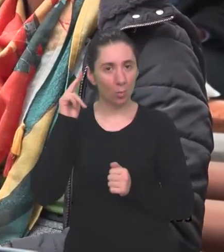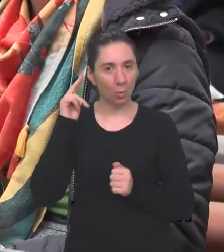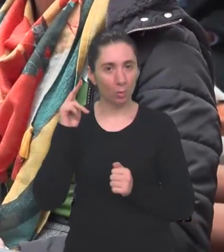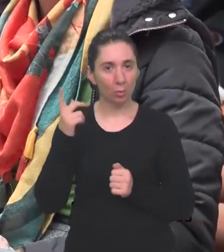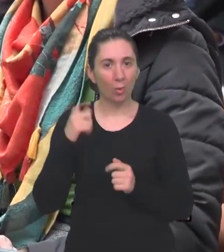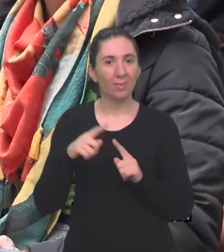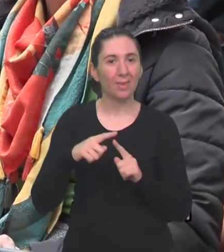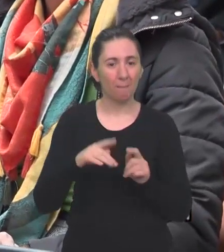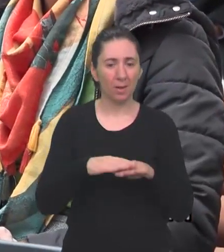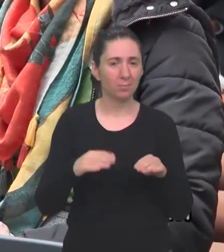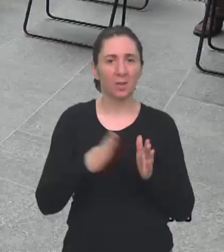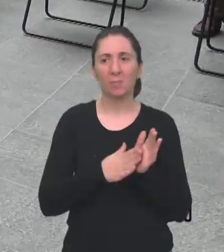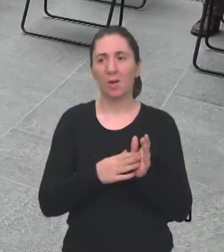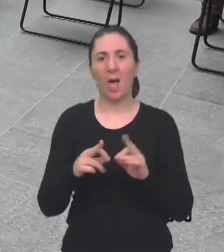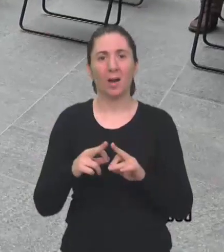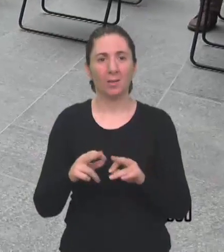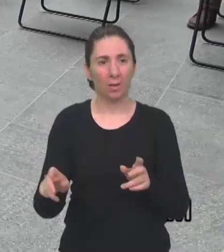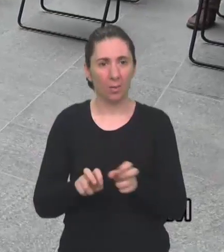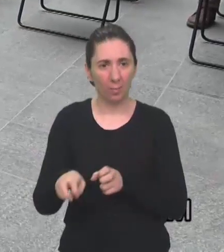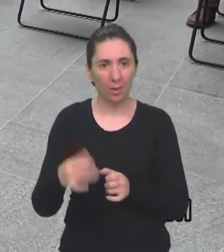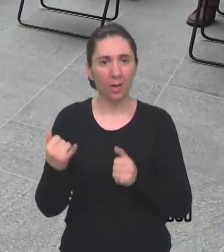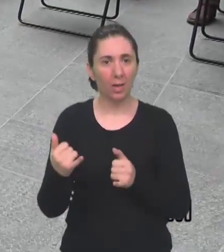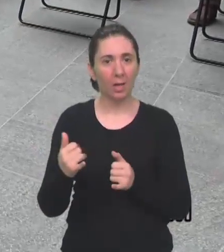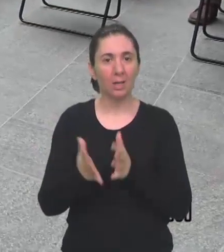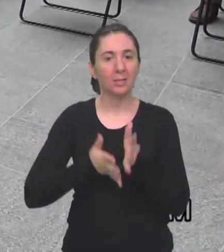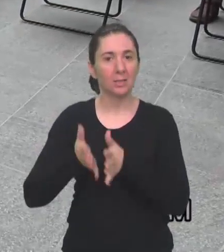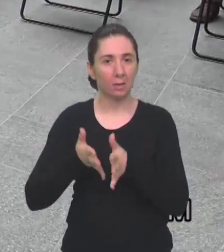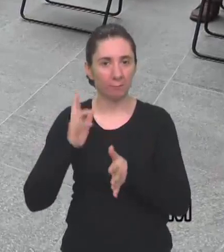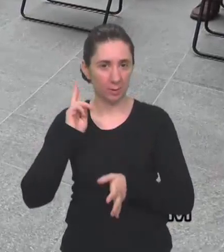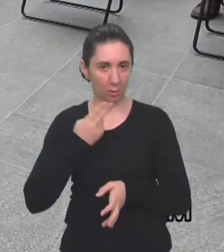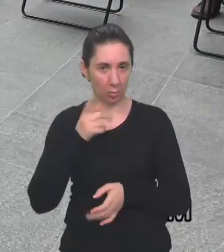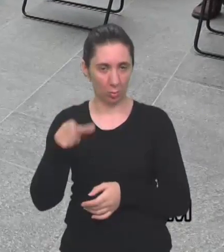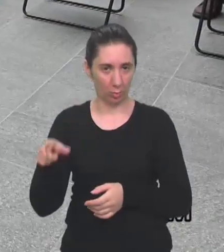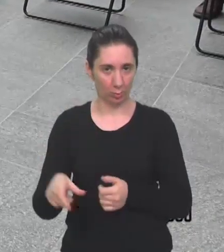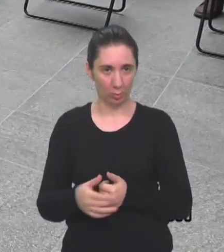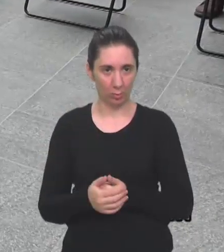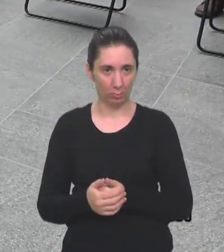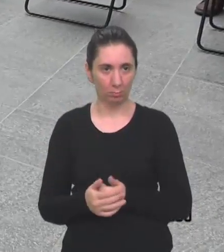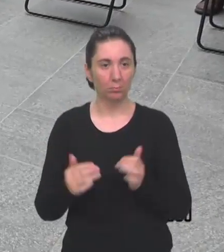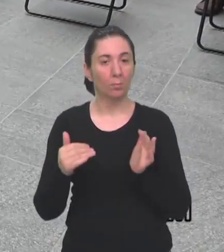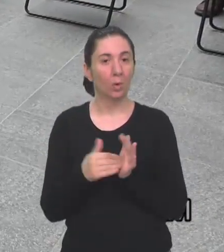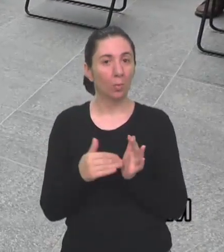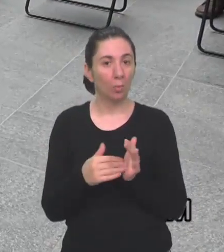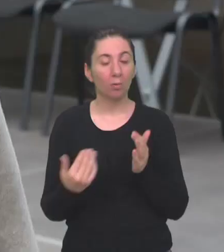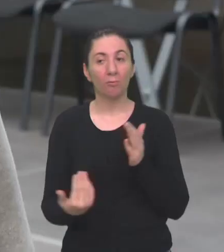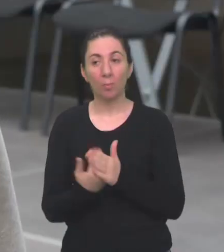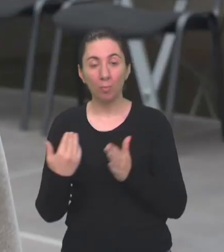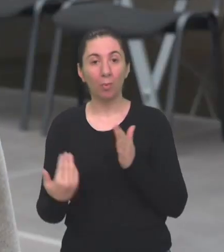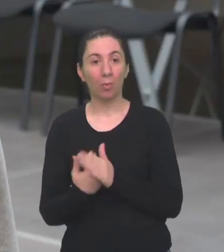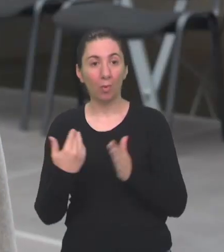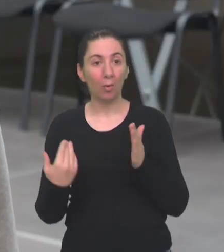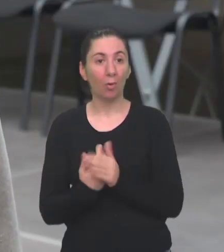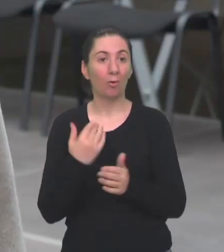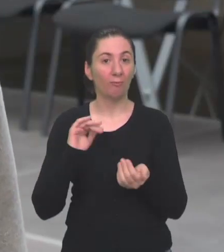mogućnosti od temeljnih stvari, poput arhitektonskih prepreka ili znakovnog jezika za gluhe osobe. Potrebno je ponovo